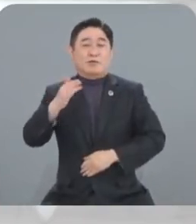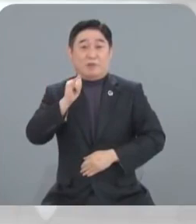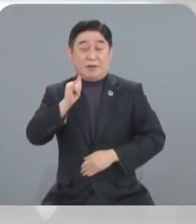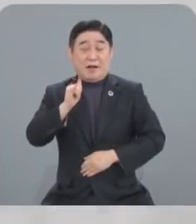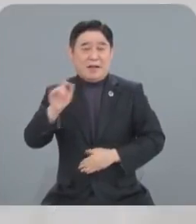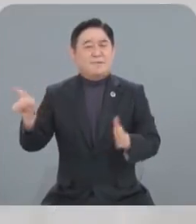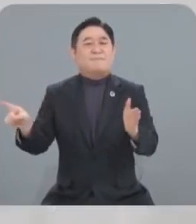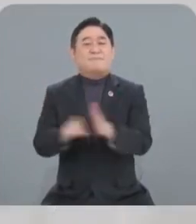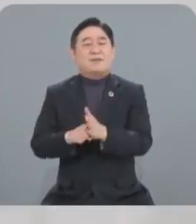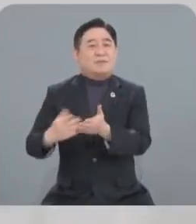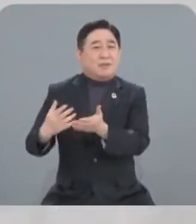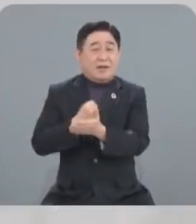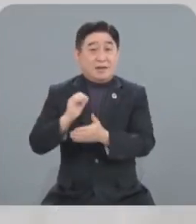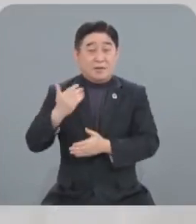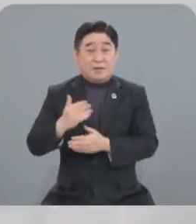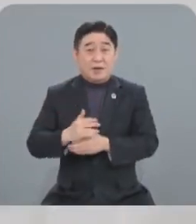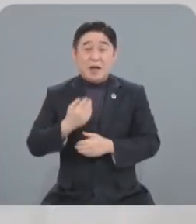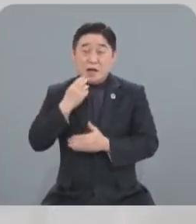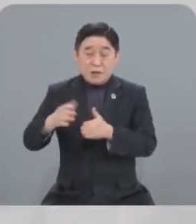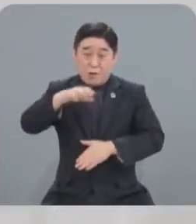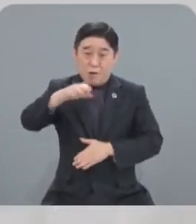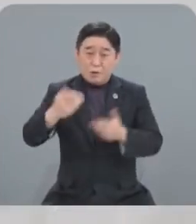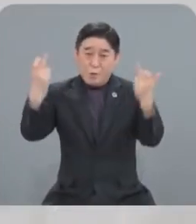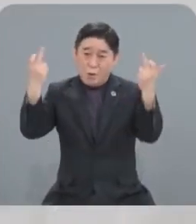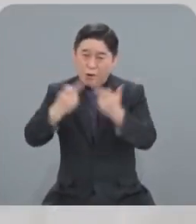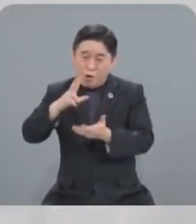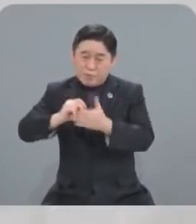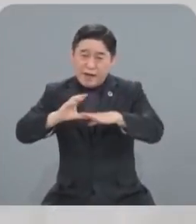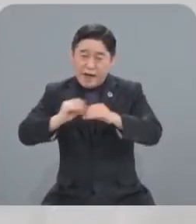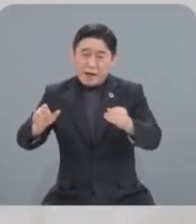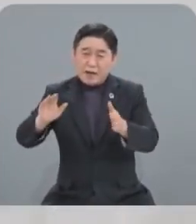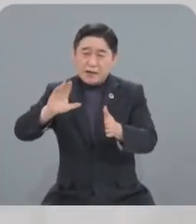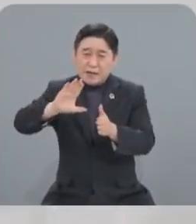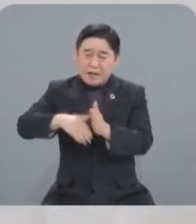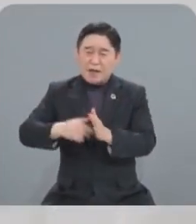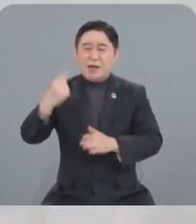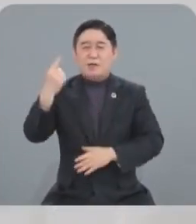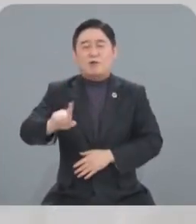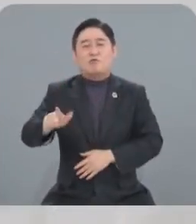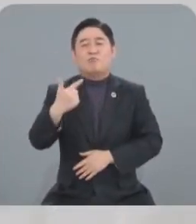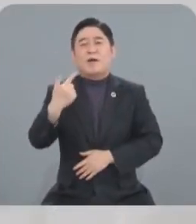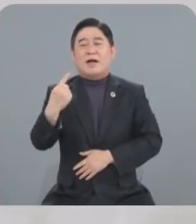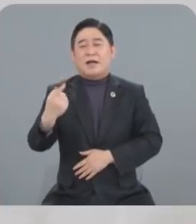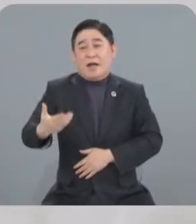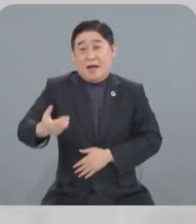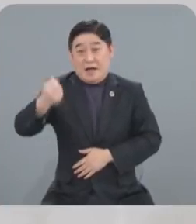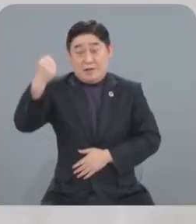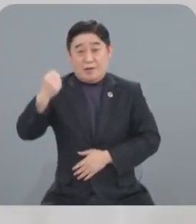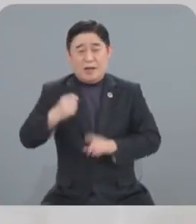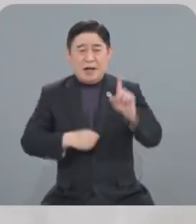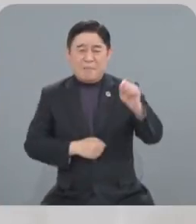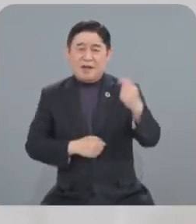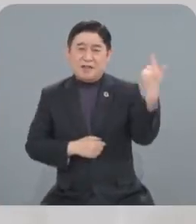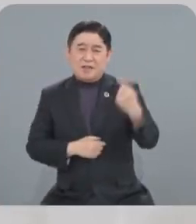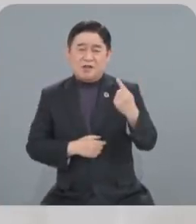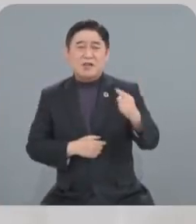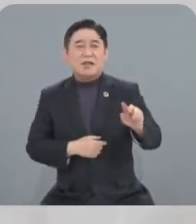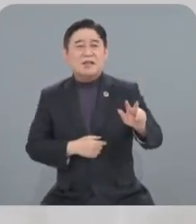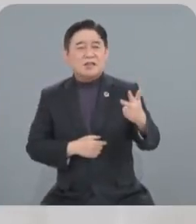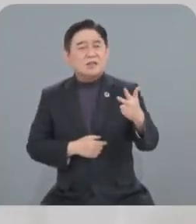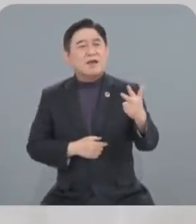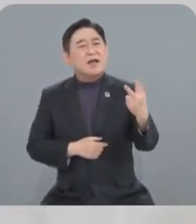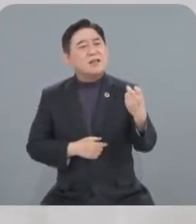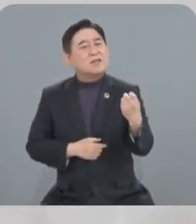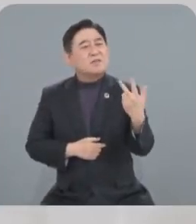생겼습니다 경기도 개국 문제를 해결할 때 1600 한게 없어 가 소유한 만찬 720